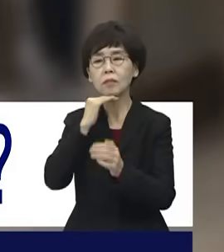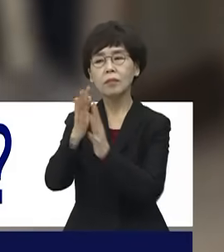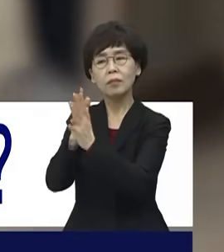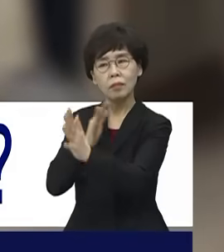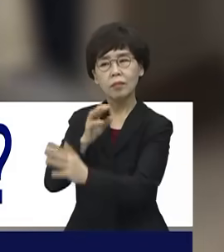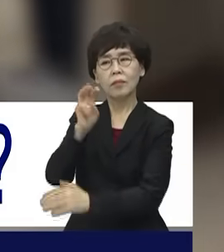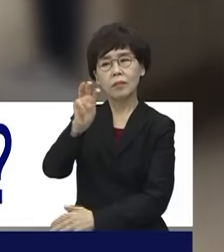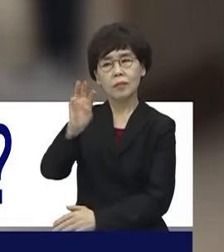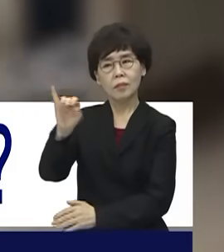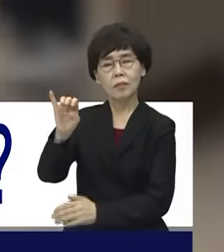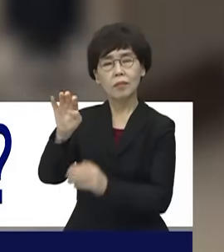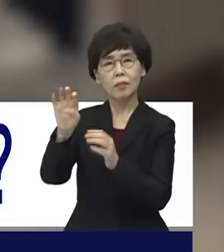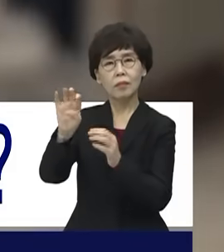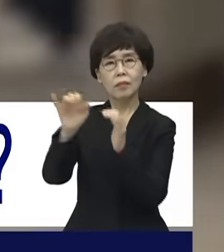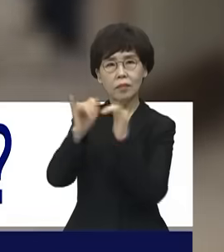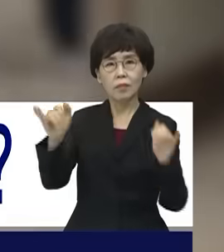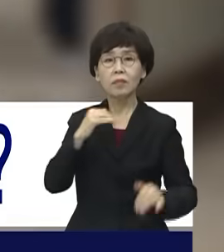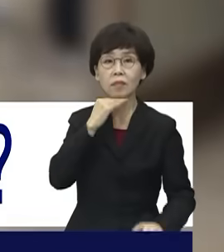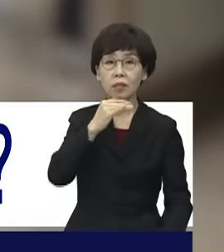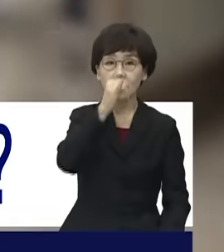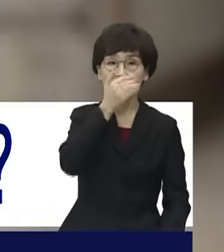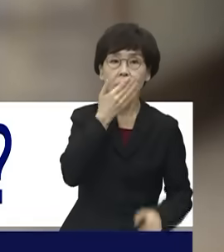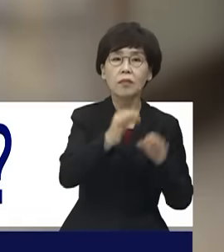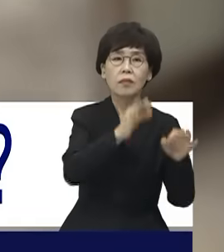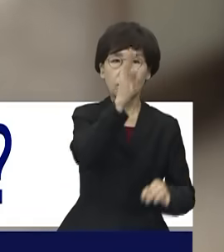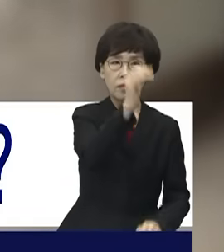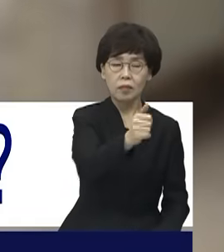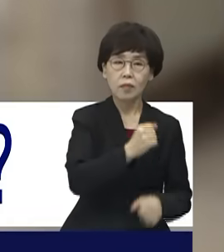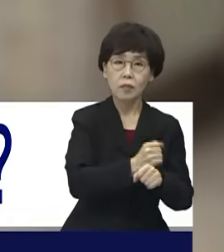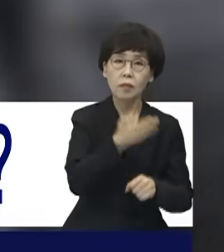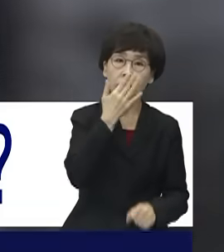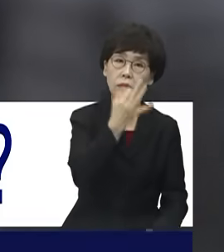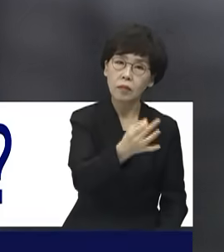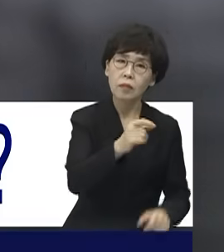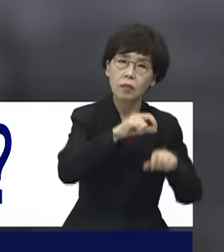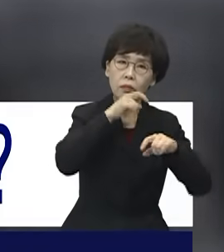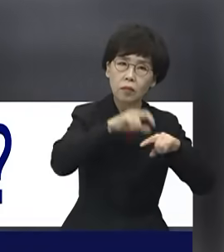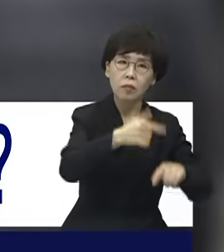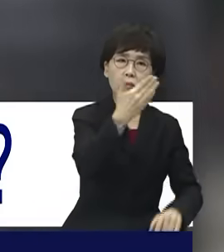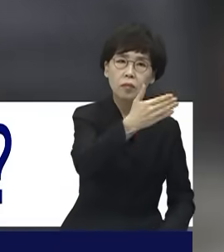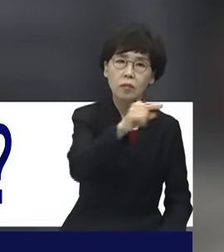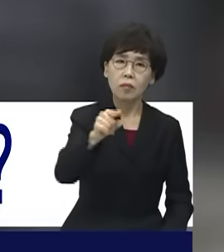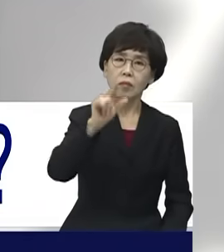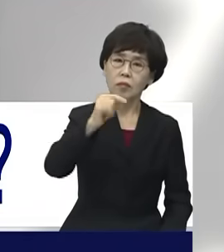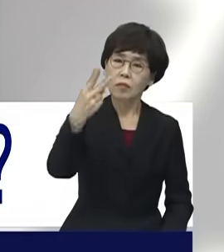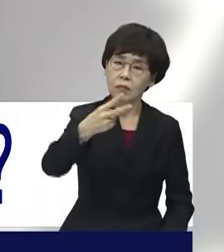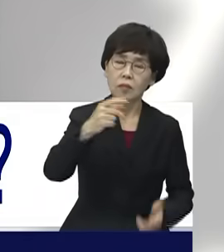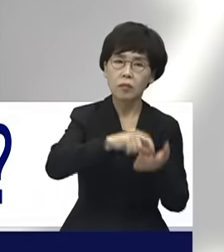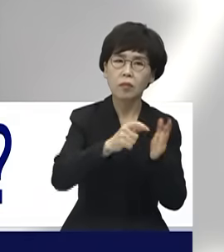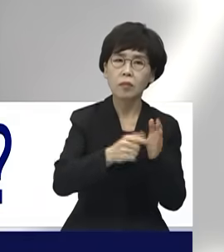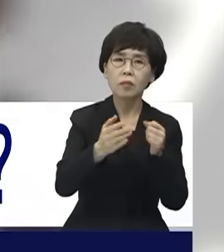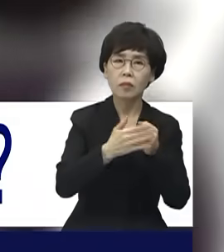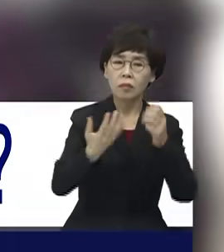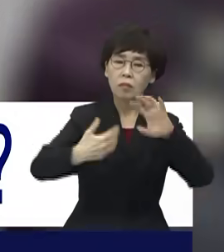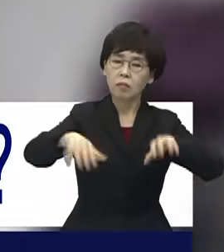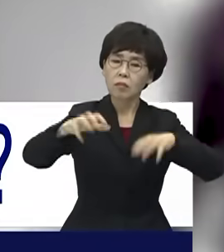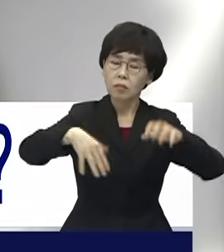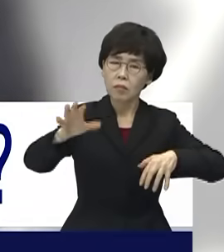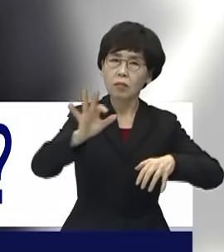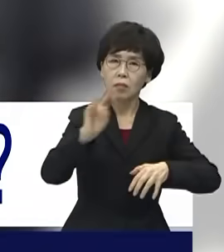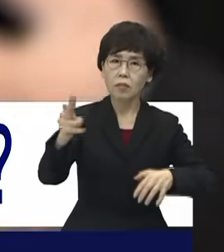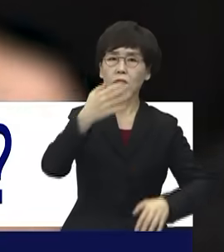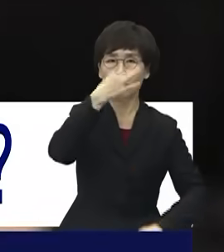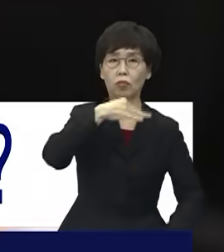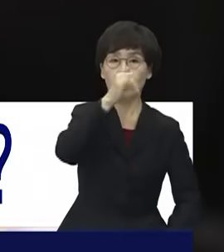식당을 운영하고 있고 음식 가격은 평균 9,000원에서 12,000원 정도라 테이블 회전율로 버틴다고 설명했는데요.